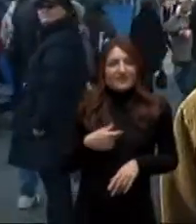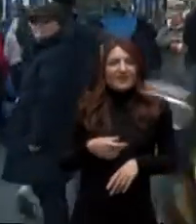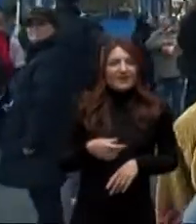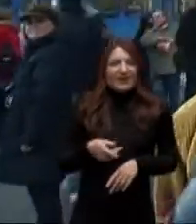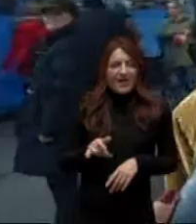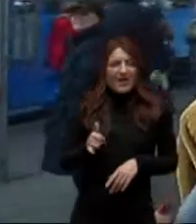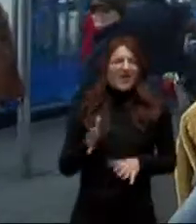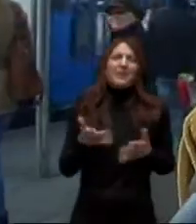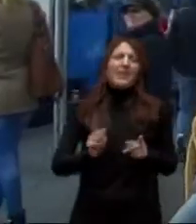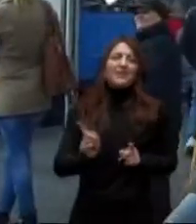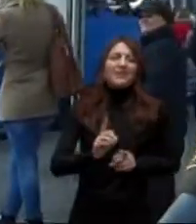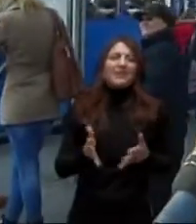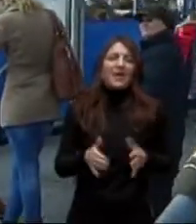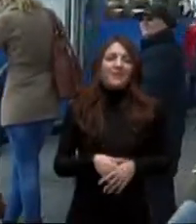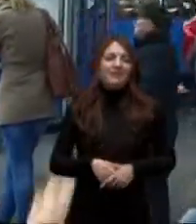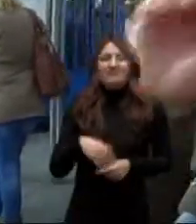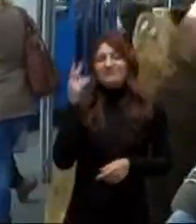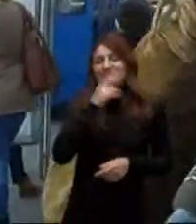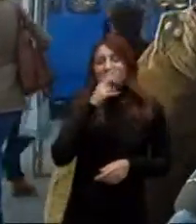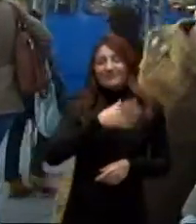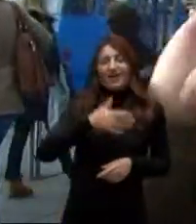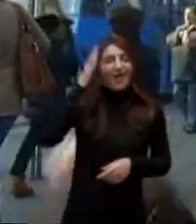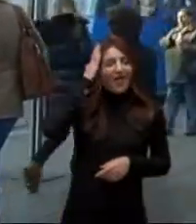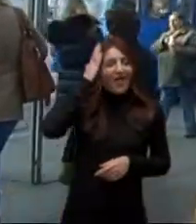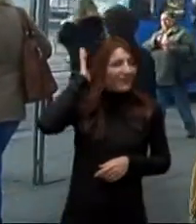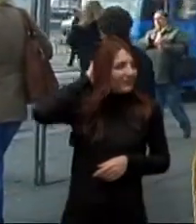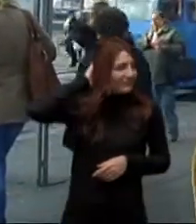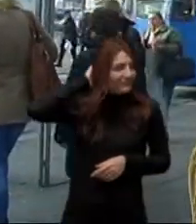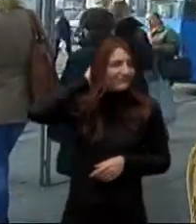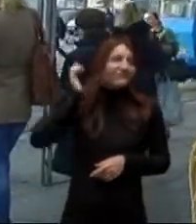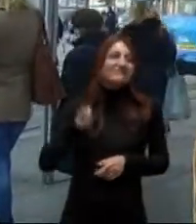su simptomi? Nemam, ne. Ma, čujte, glava tu